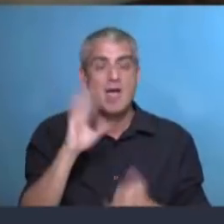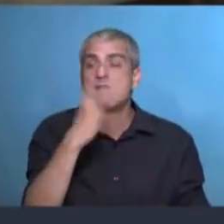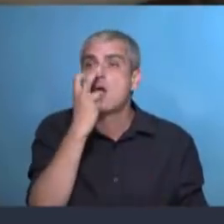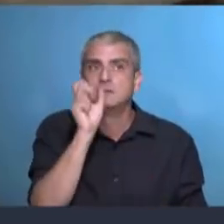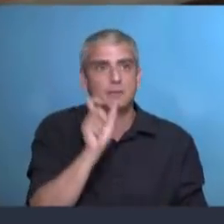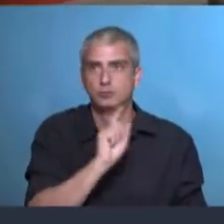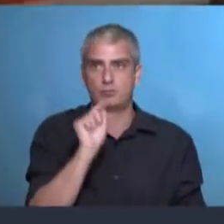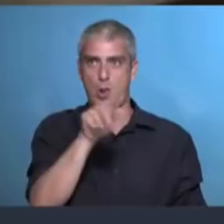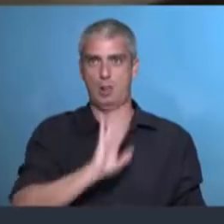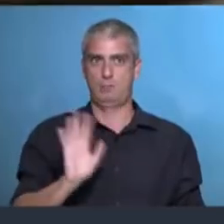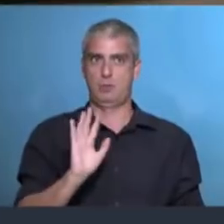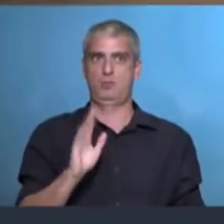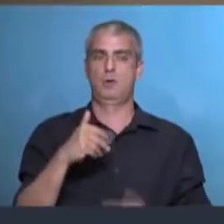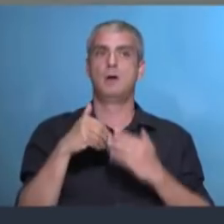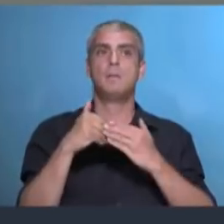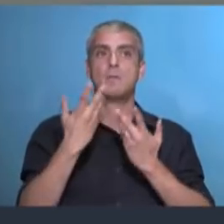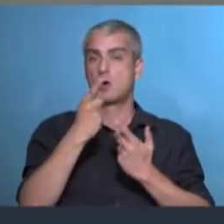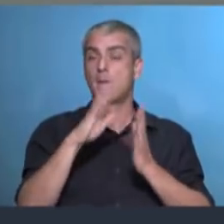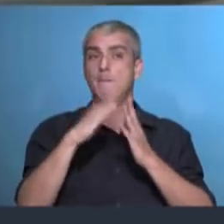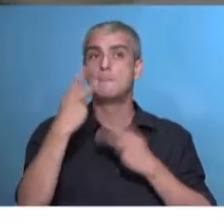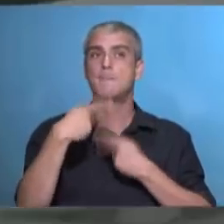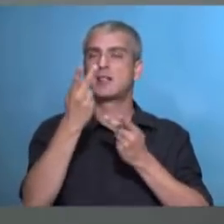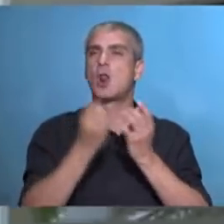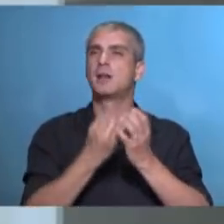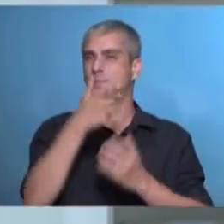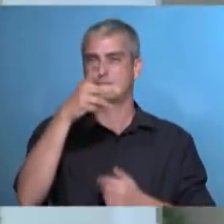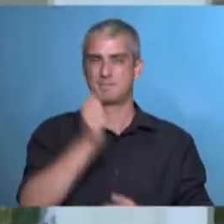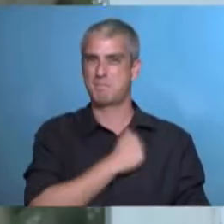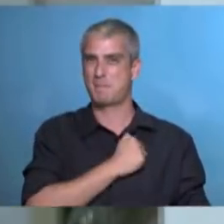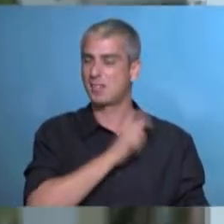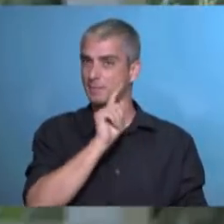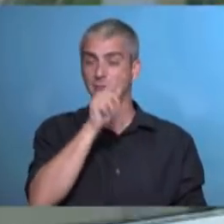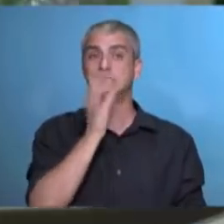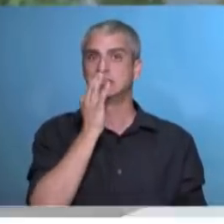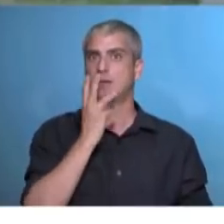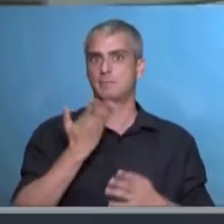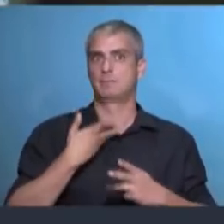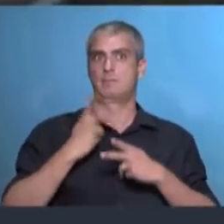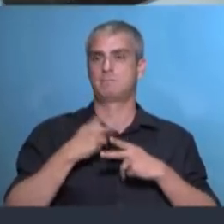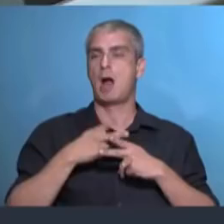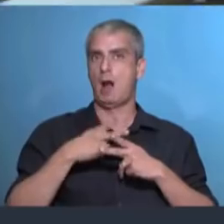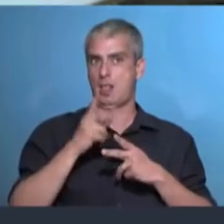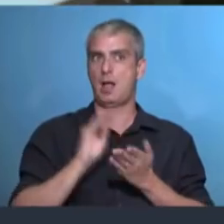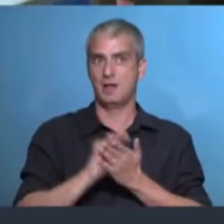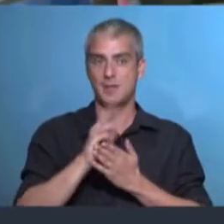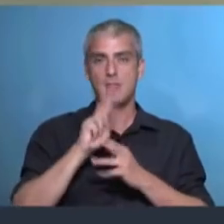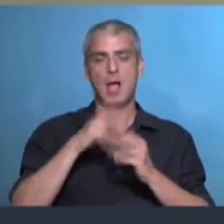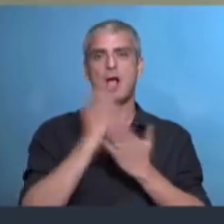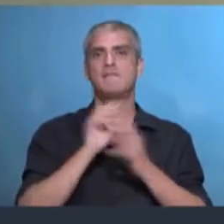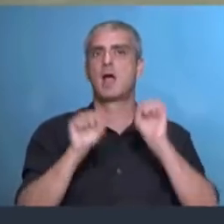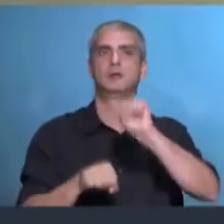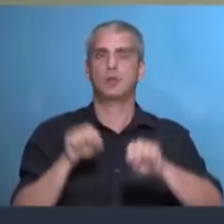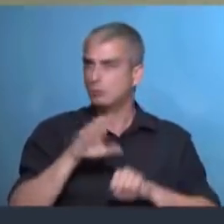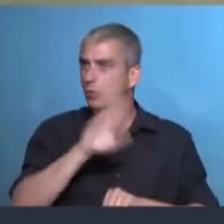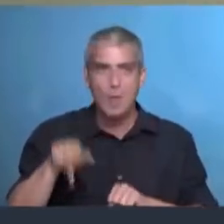איש. הפרסום הבוקר כי לבית החולים מעייני הישועה הגיעו כמה צעירים שלקו בהחברת לאחר שייט קייקים, הבריח